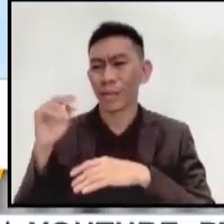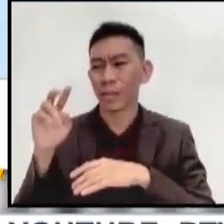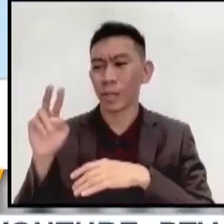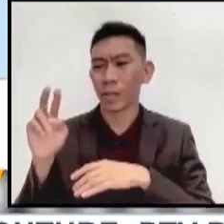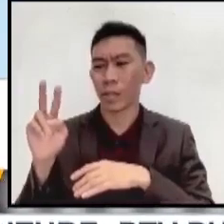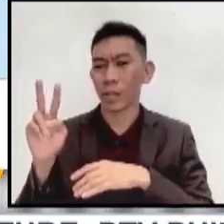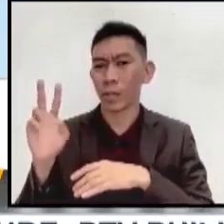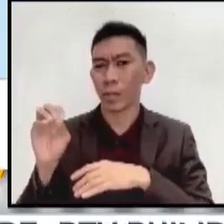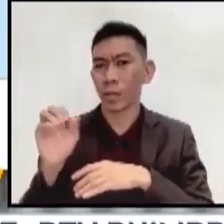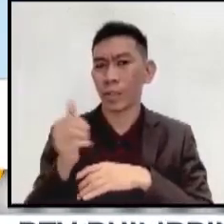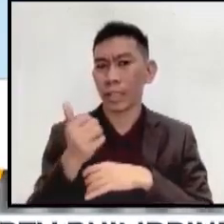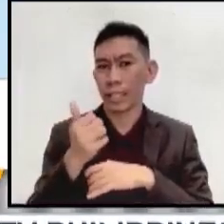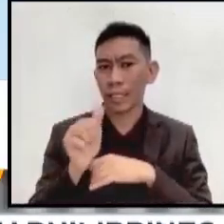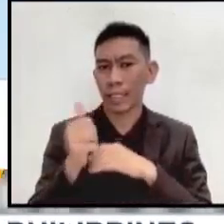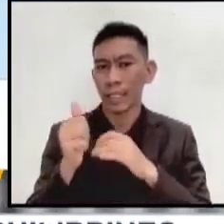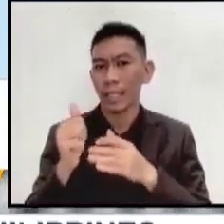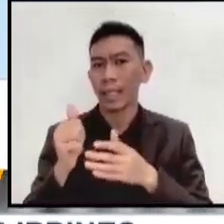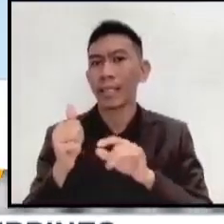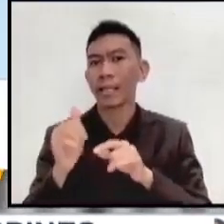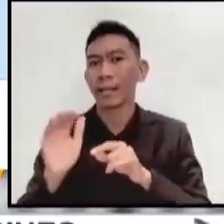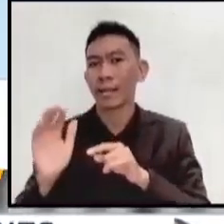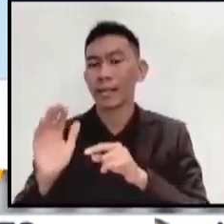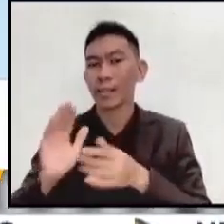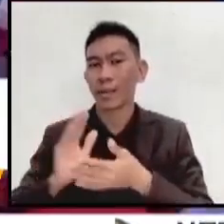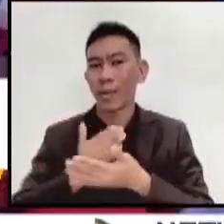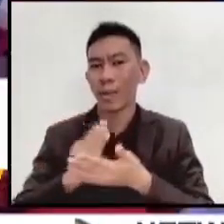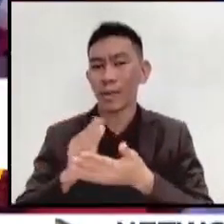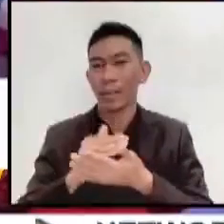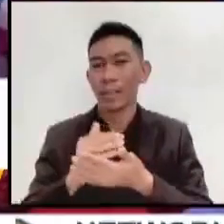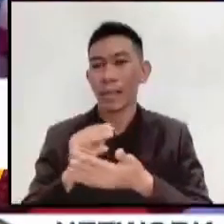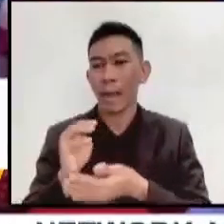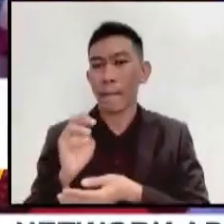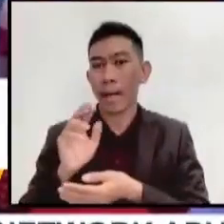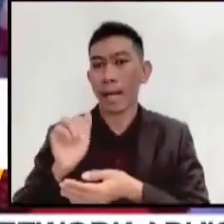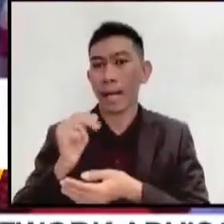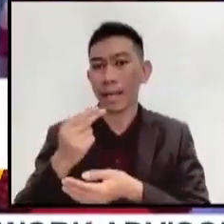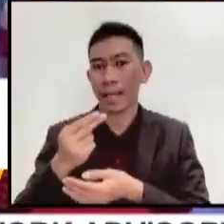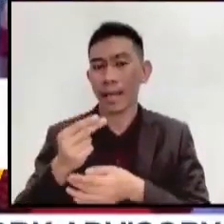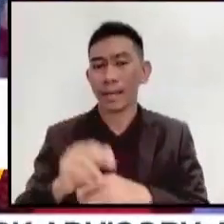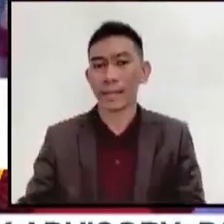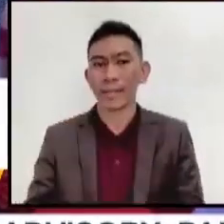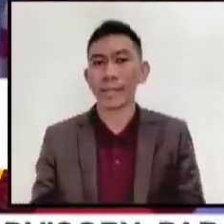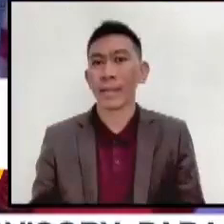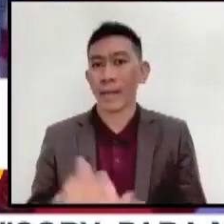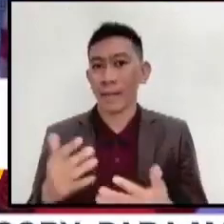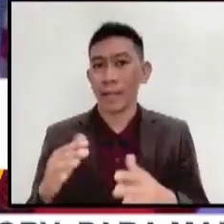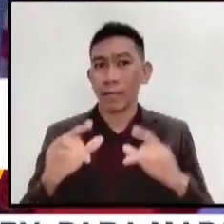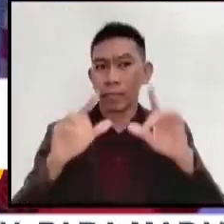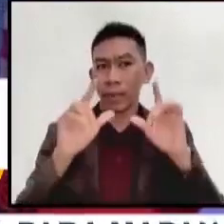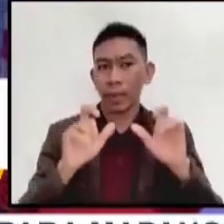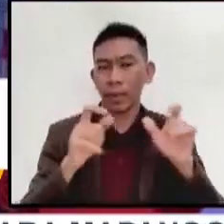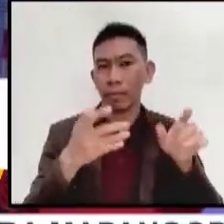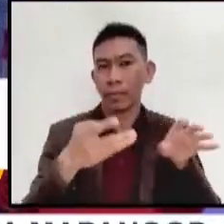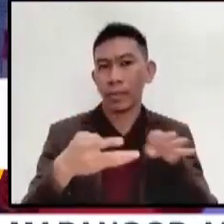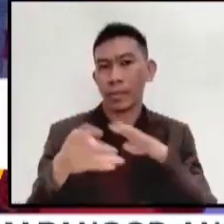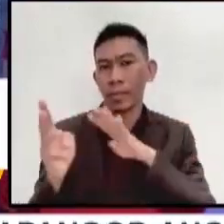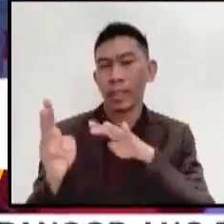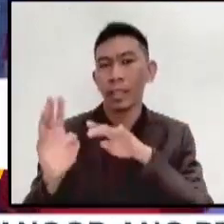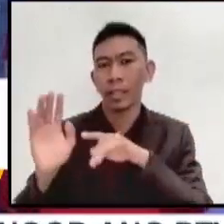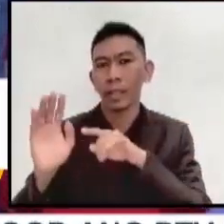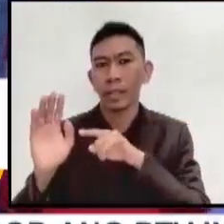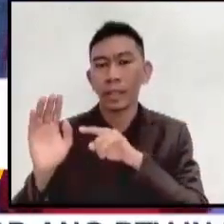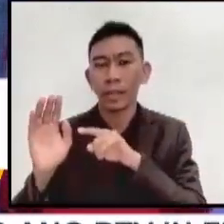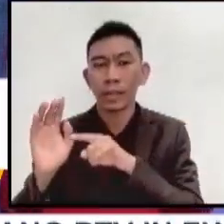You. Nag-post din si Mariah ng picture mula sa kanilang performance sa kanyang account sa social media site na